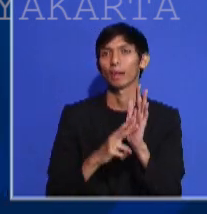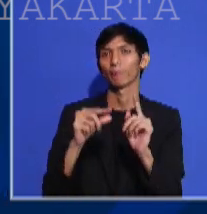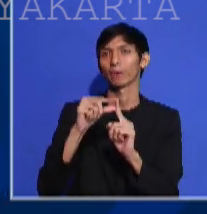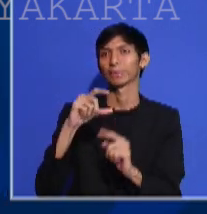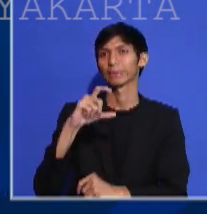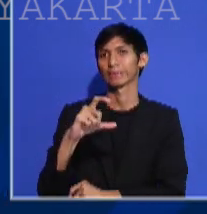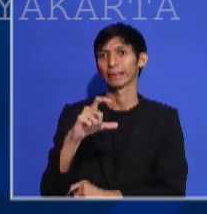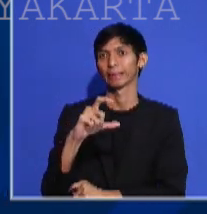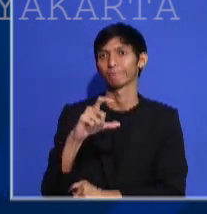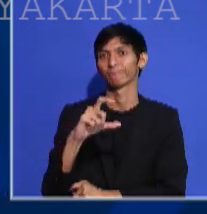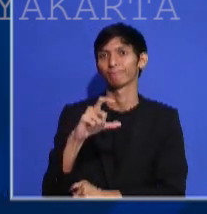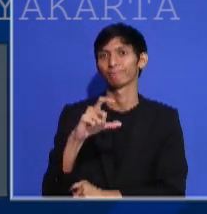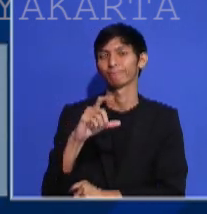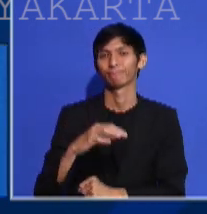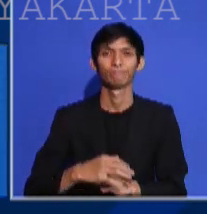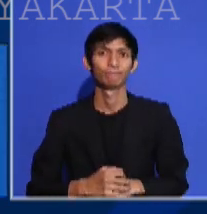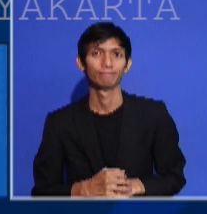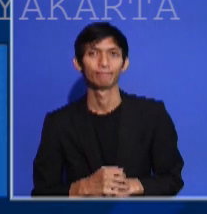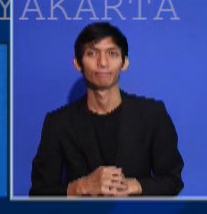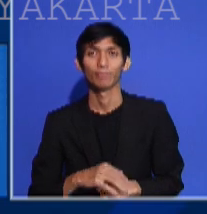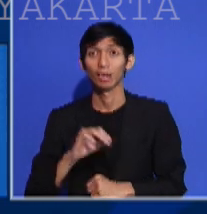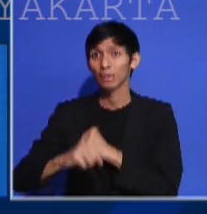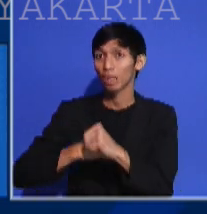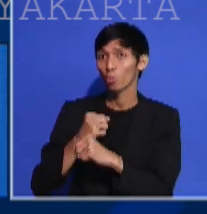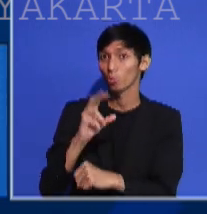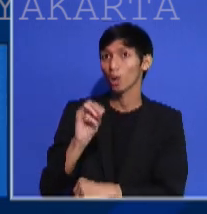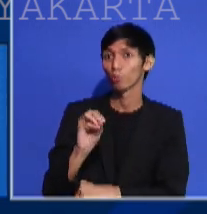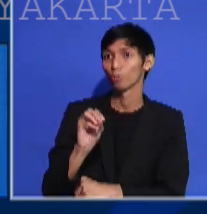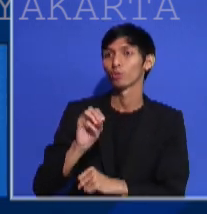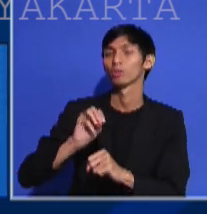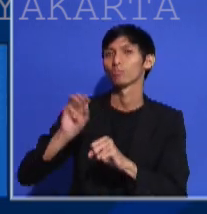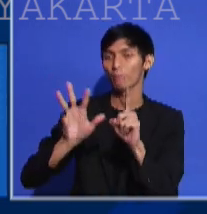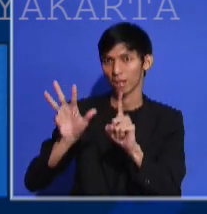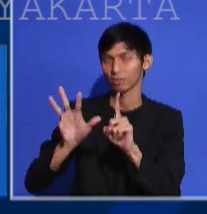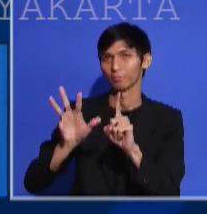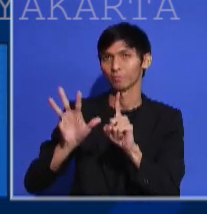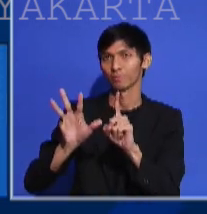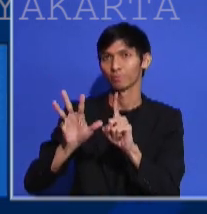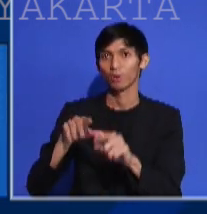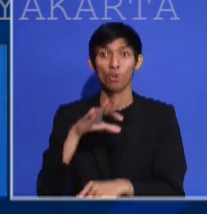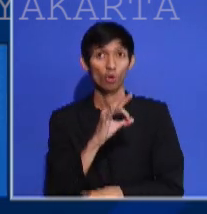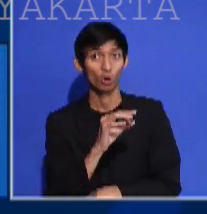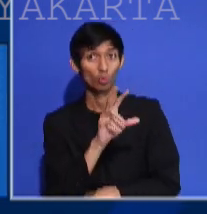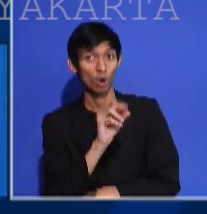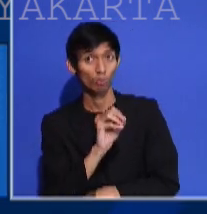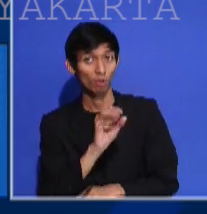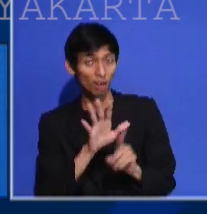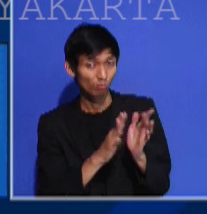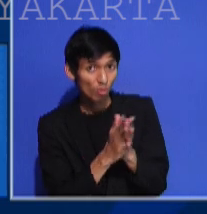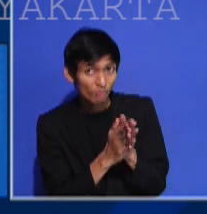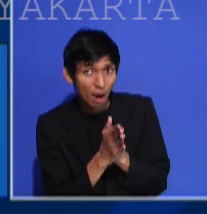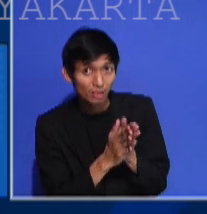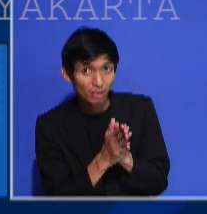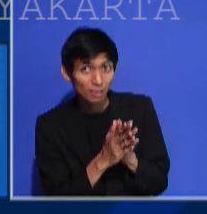gitu Iya lalu apa yangahun 201 Oke di tahun 2015 apa yang kemudian memotivasi konah untuk